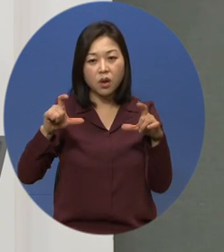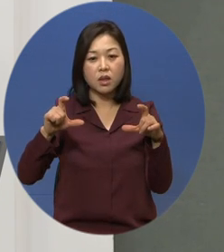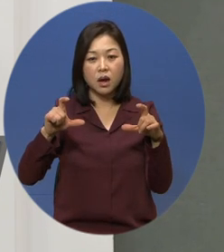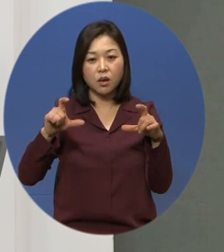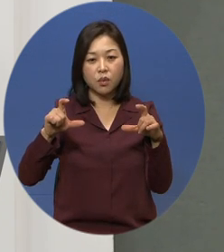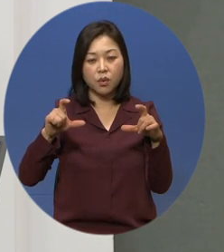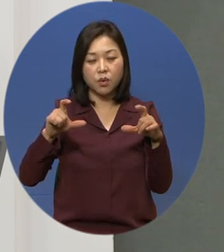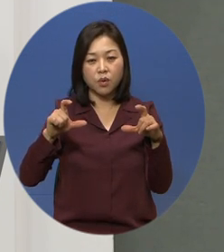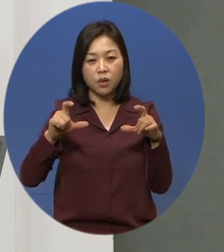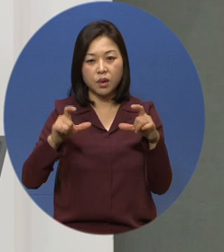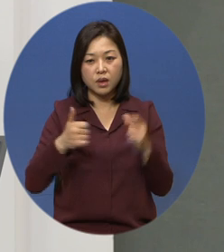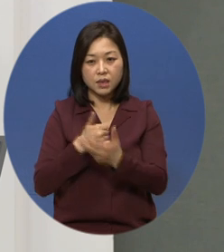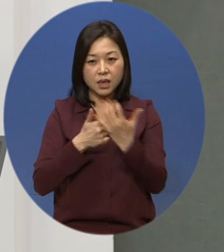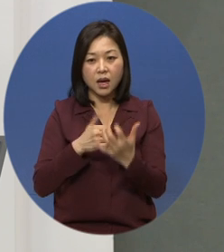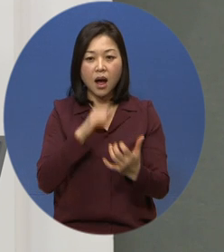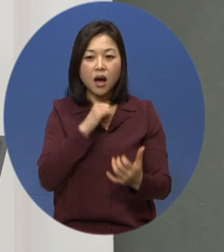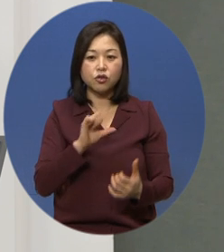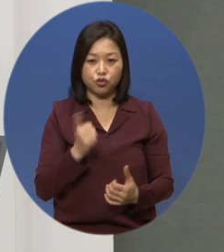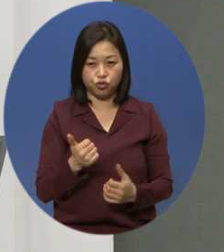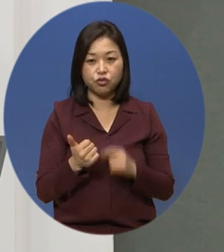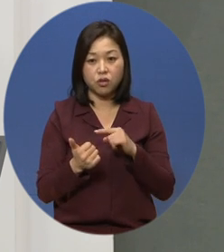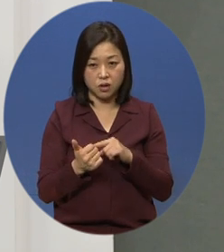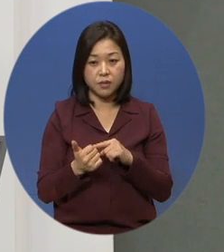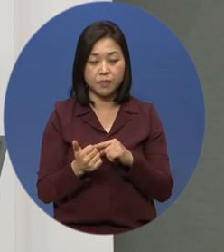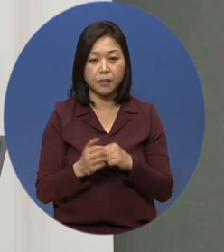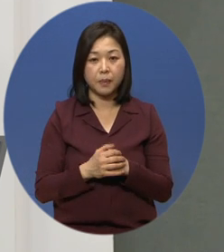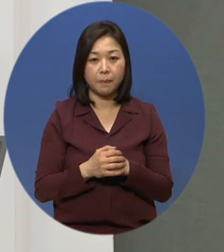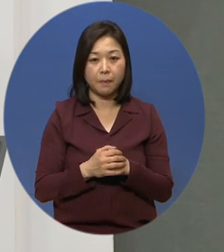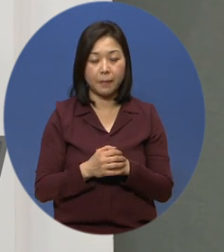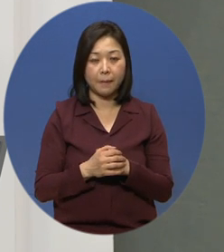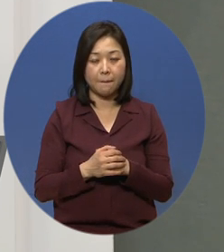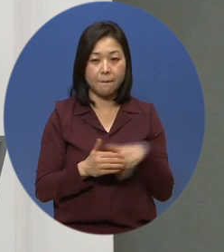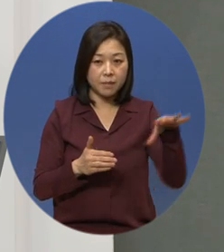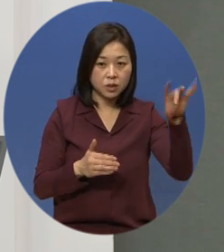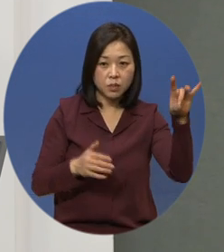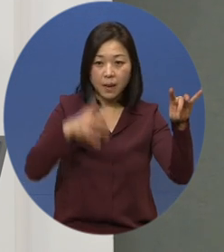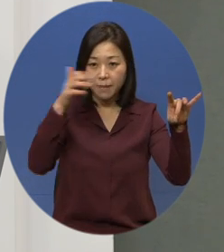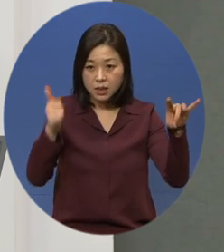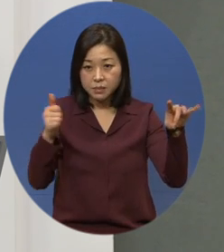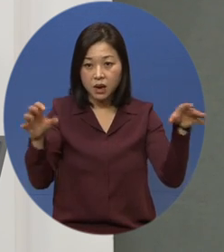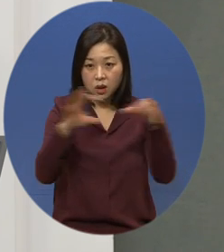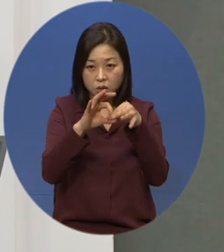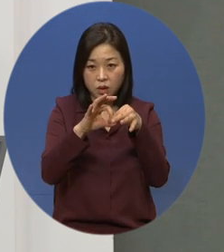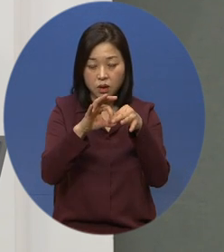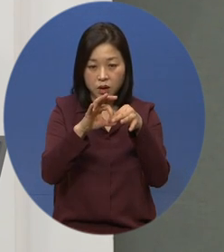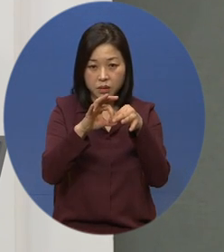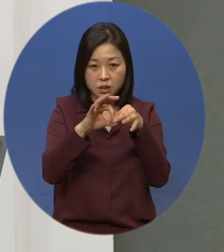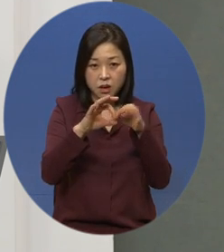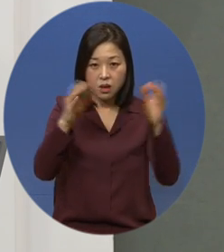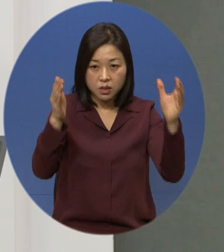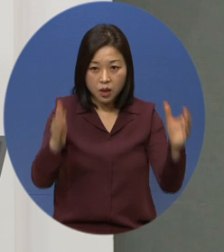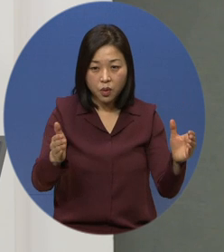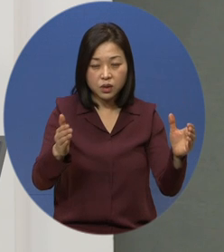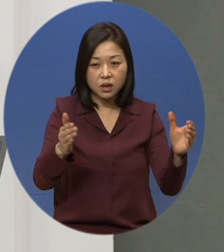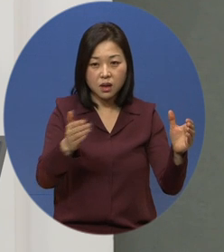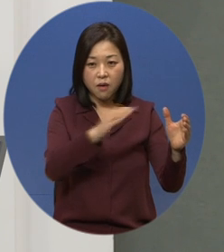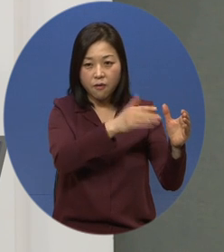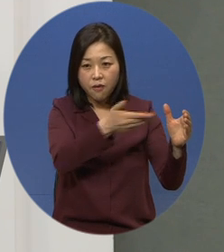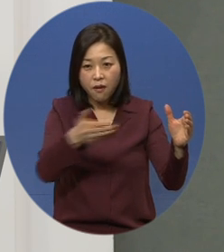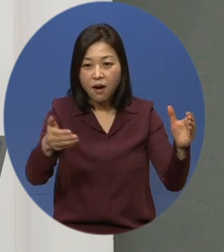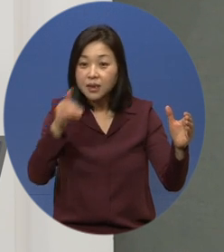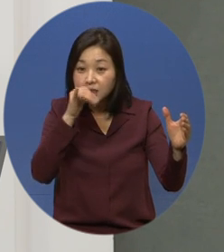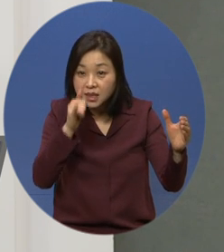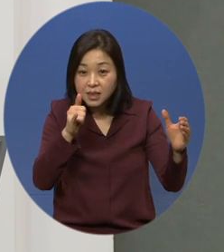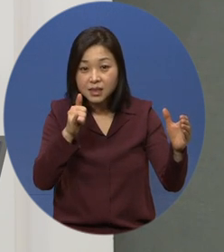하고 아 자살하는 장면 뭐 이런 것이 앞뒤에 여 꺼지면서 풀어가는 막 그런 c